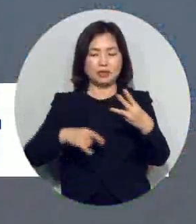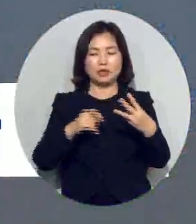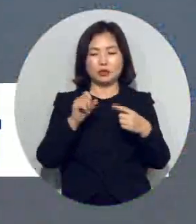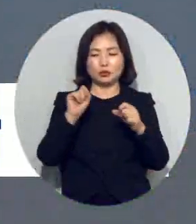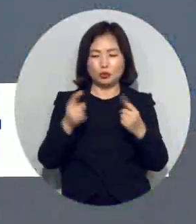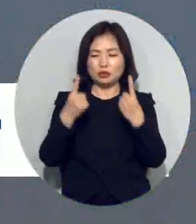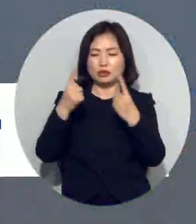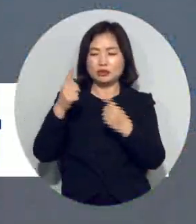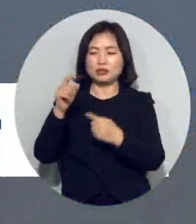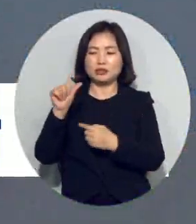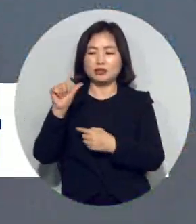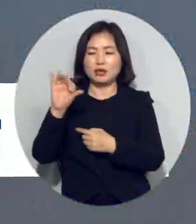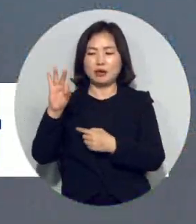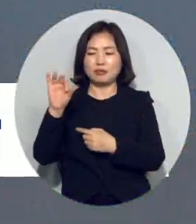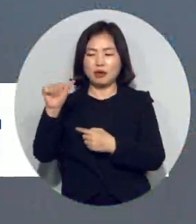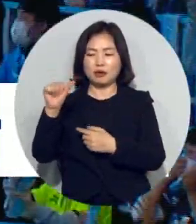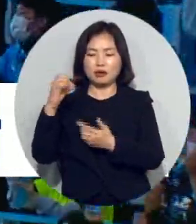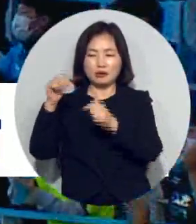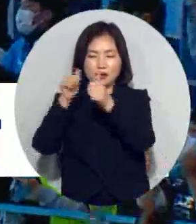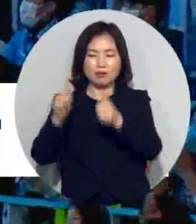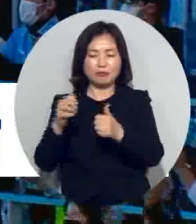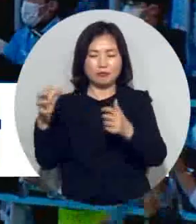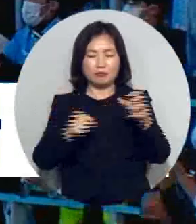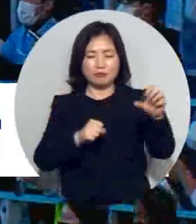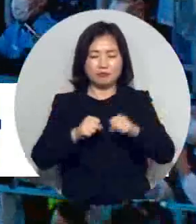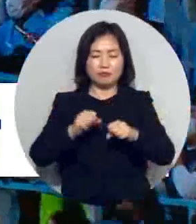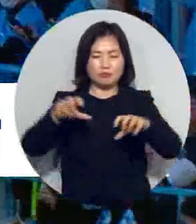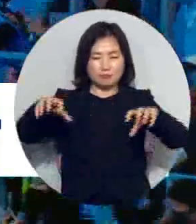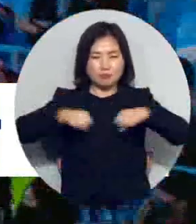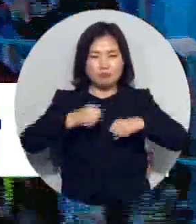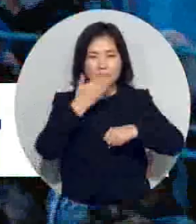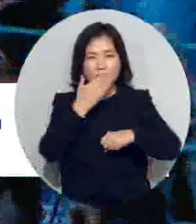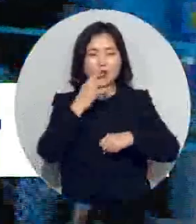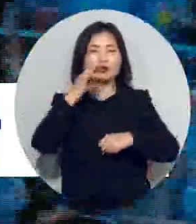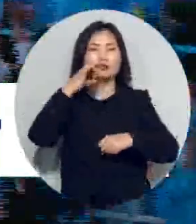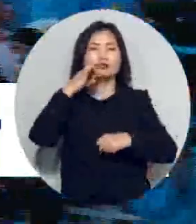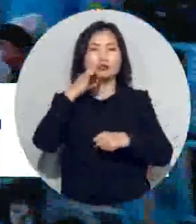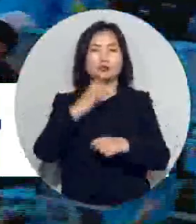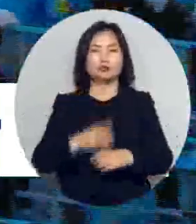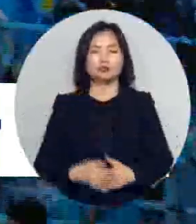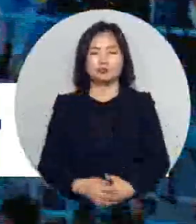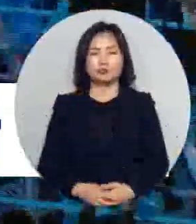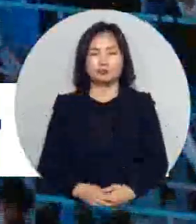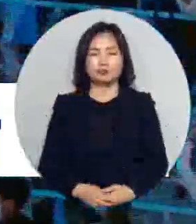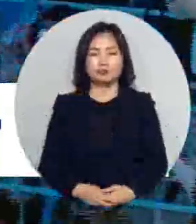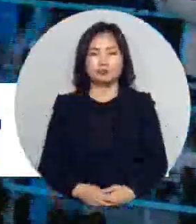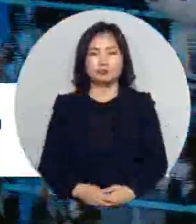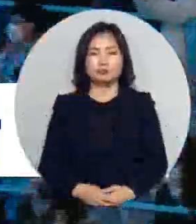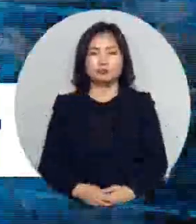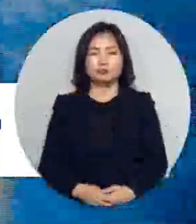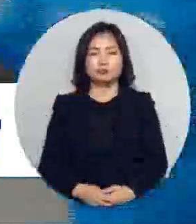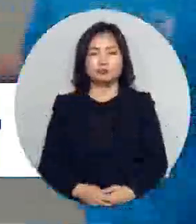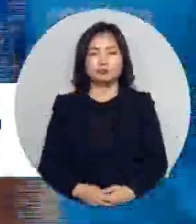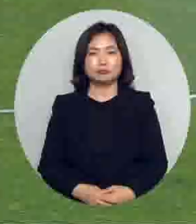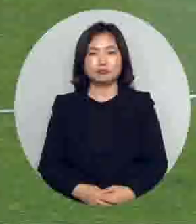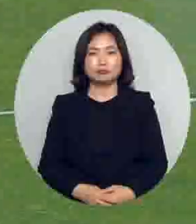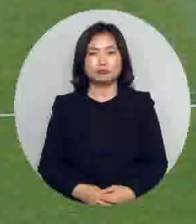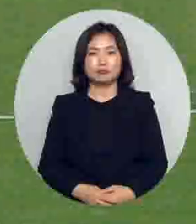FA컵 우승을 동시에 달성할 수 있을지 관심을 모으고 있습니다. 이 소식은 서건 기자가 취재했습니다.